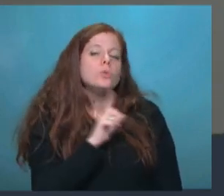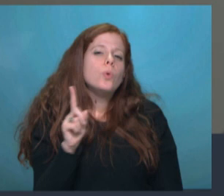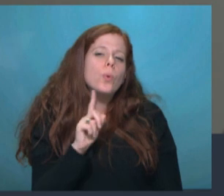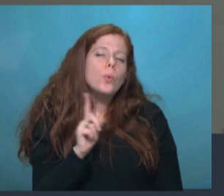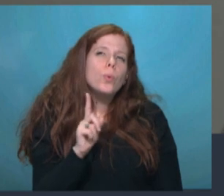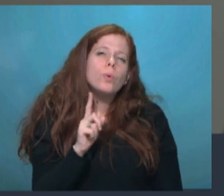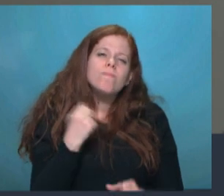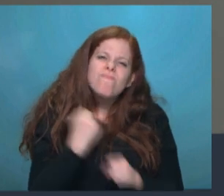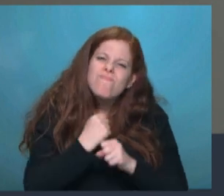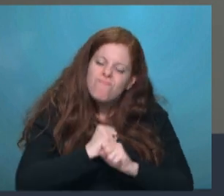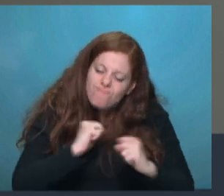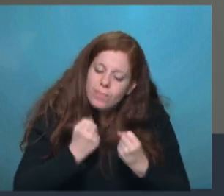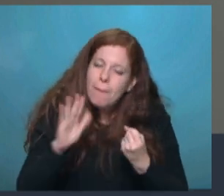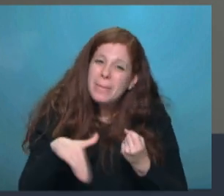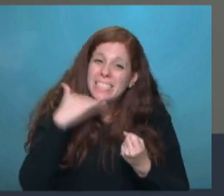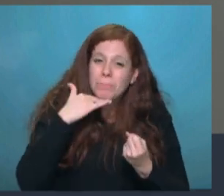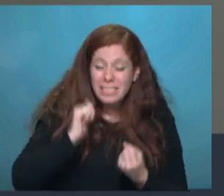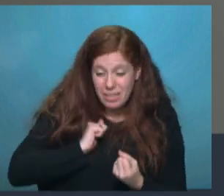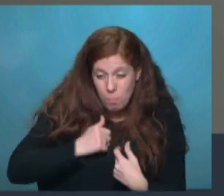שלא השקעתי מספיק באופן אישי